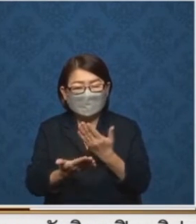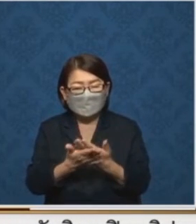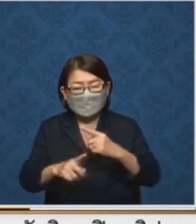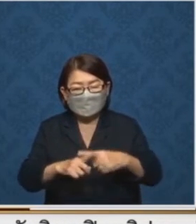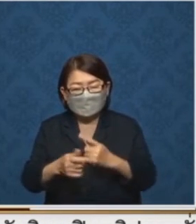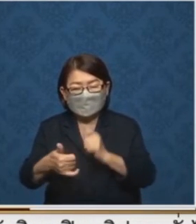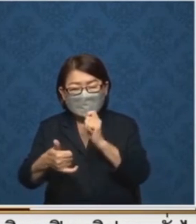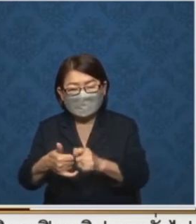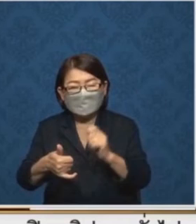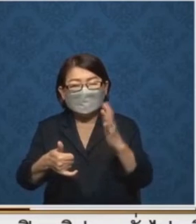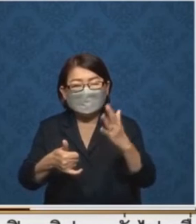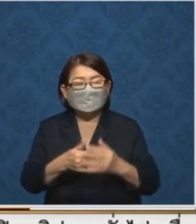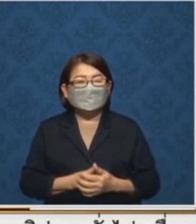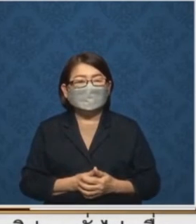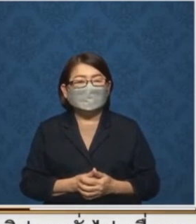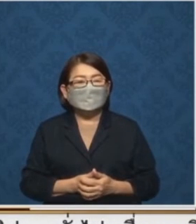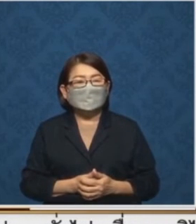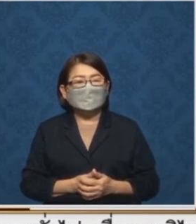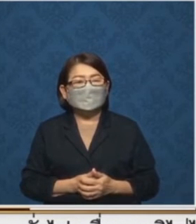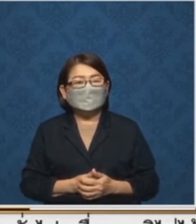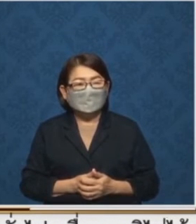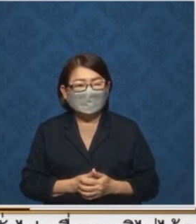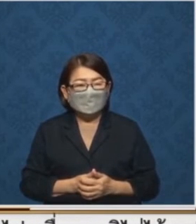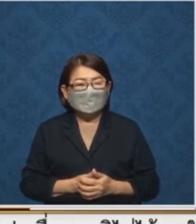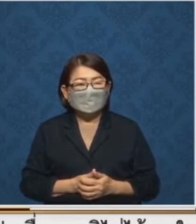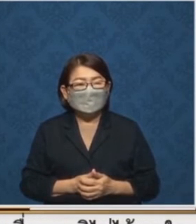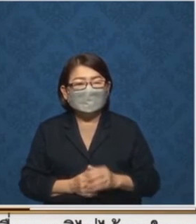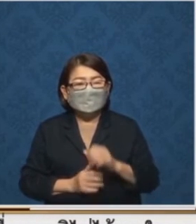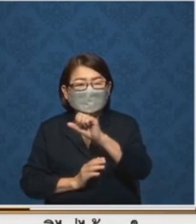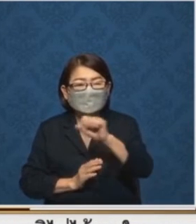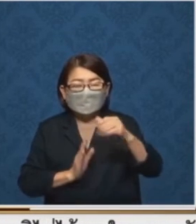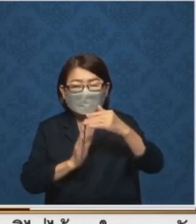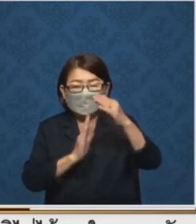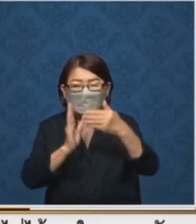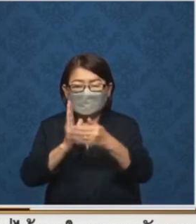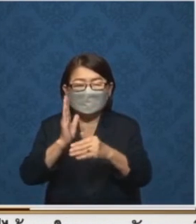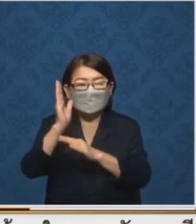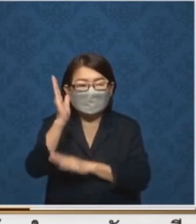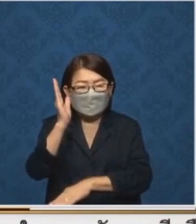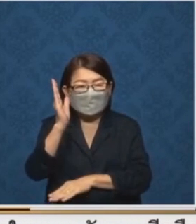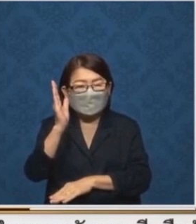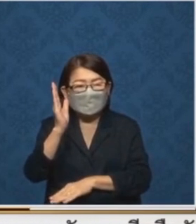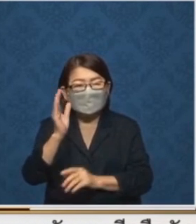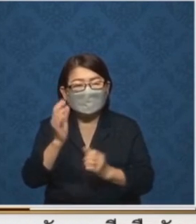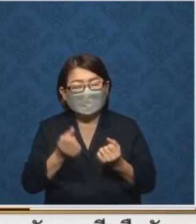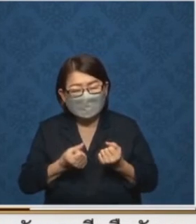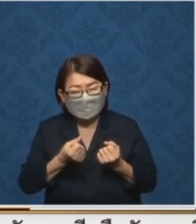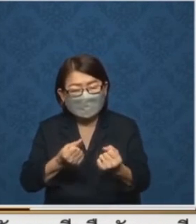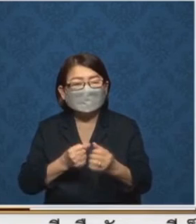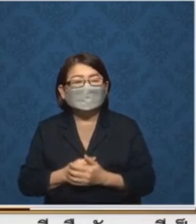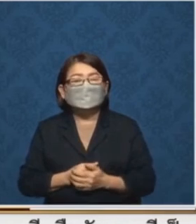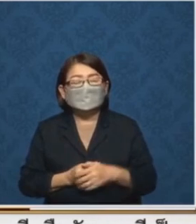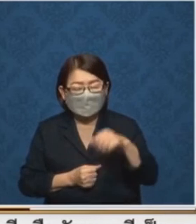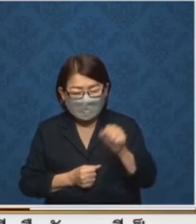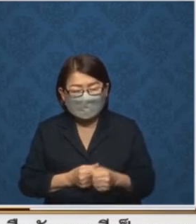ไม่คุ้มรำยายเจ้งในรอบ 30 ปีไปดูต่ไปอกครับท่านว่าราคาย